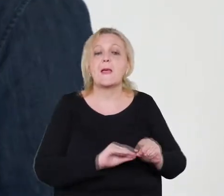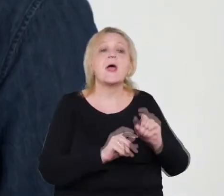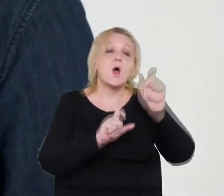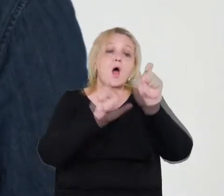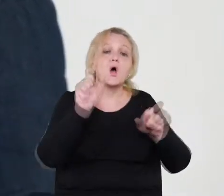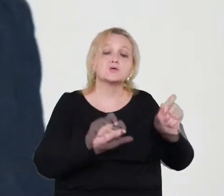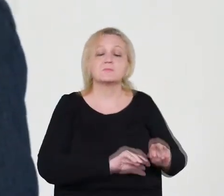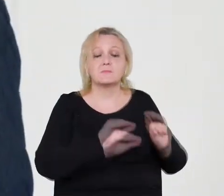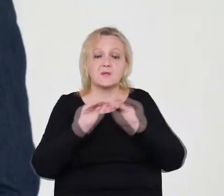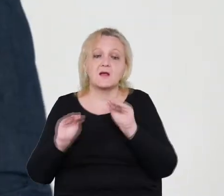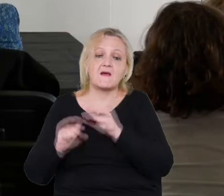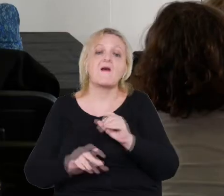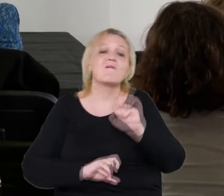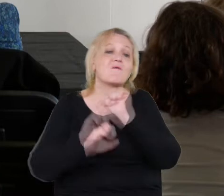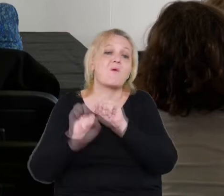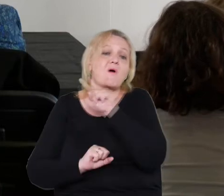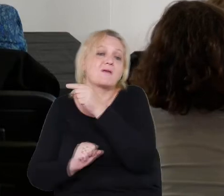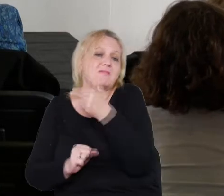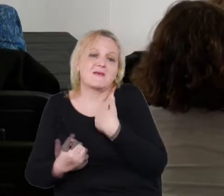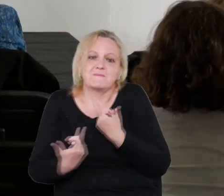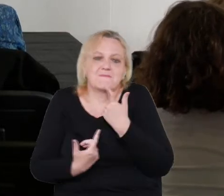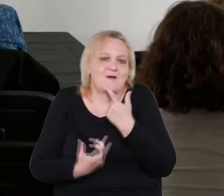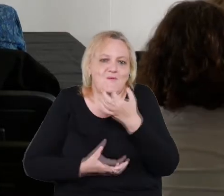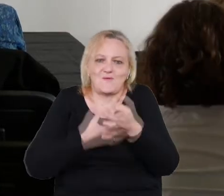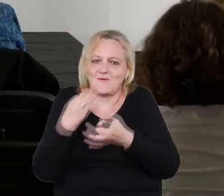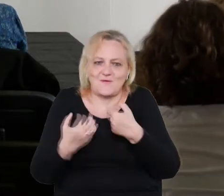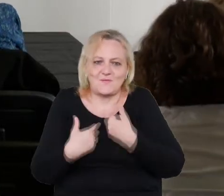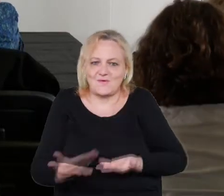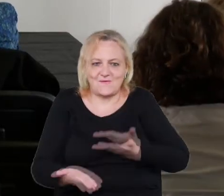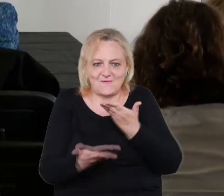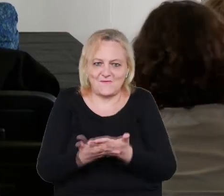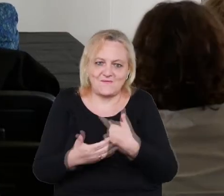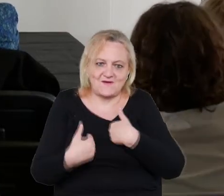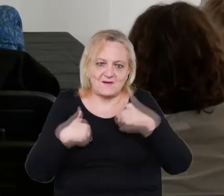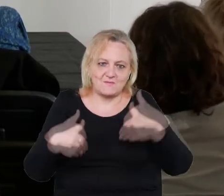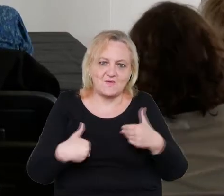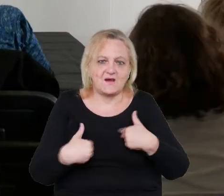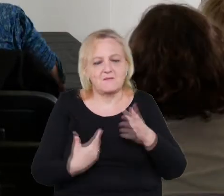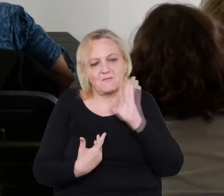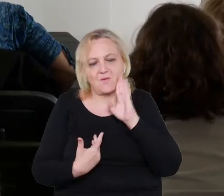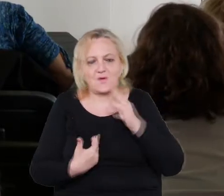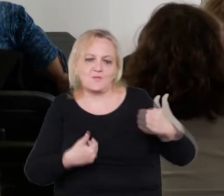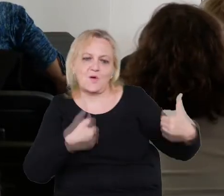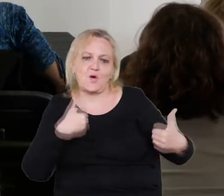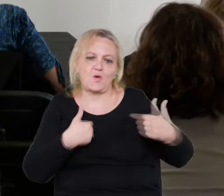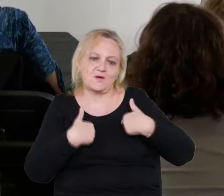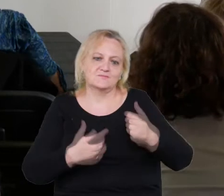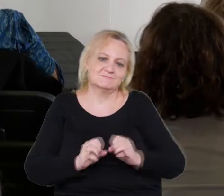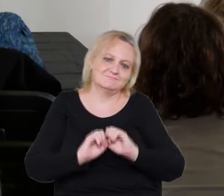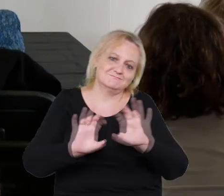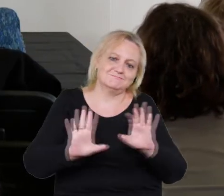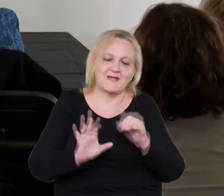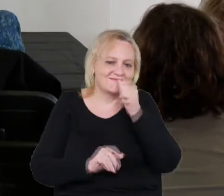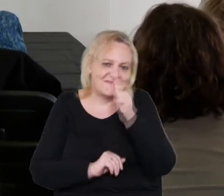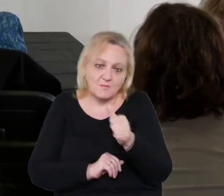mój repertuar włoski jest ubogi w związku z czym niestety nie mogę państwu zaoferować konkurencyjnego konkurencyjnego Show